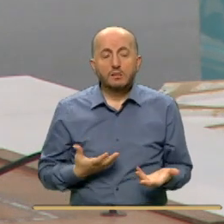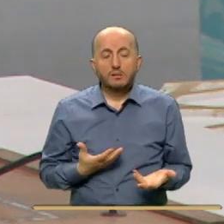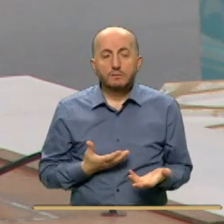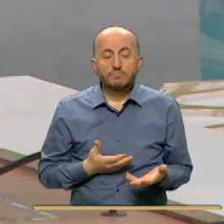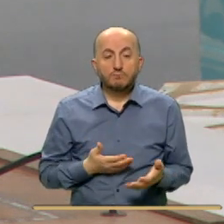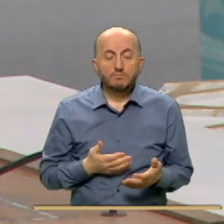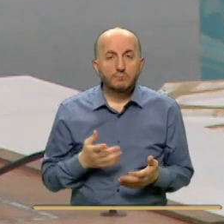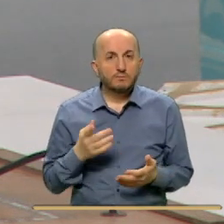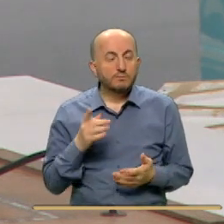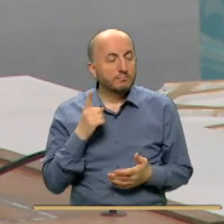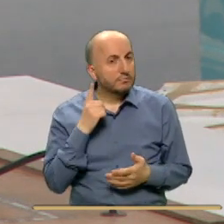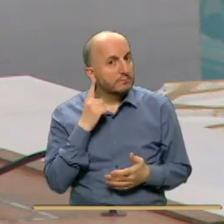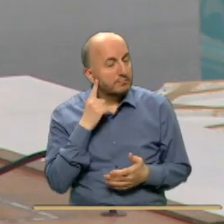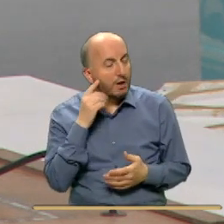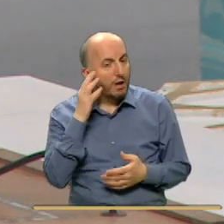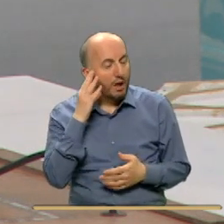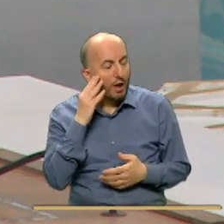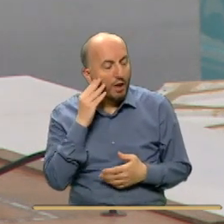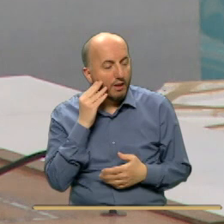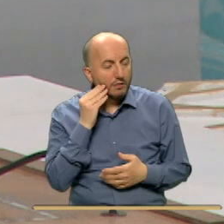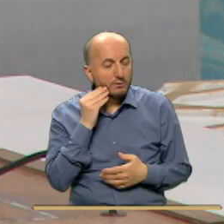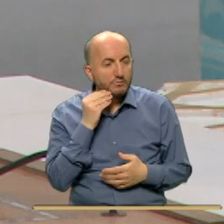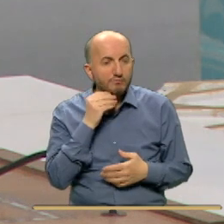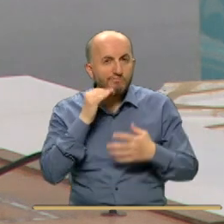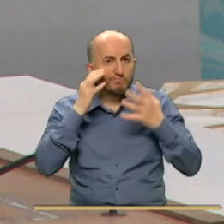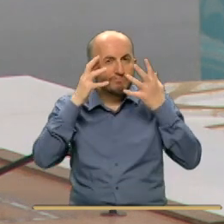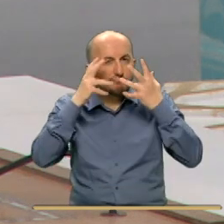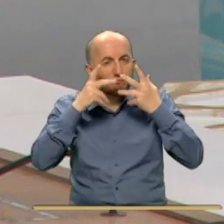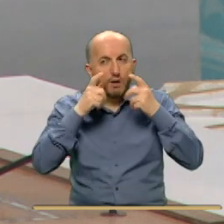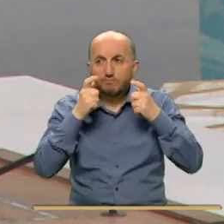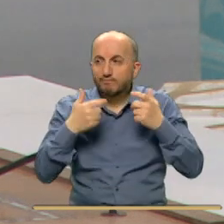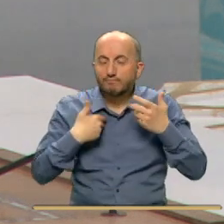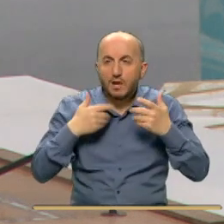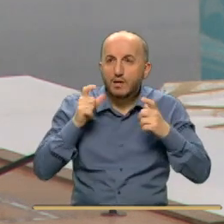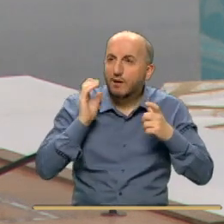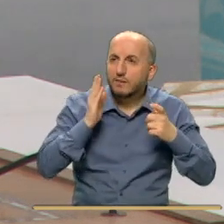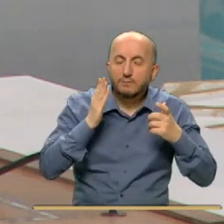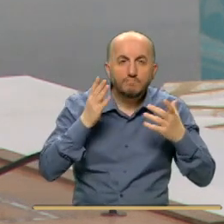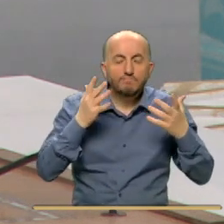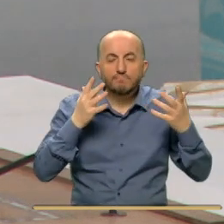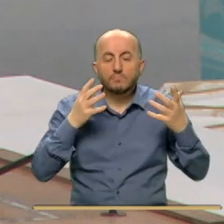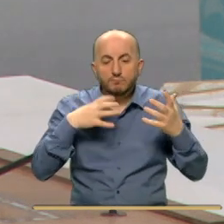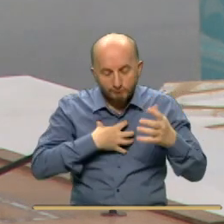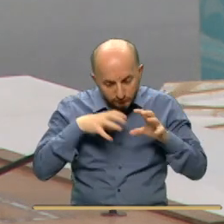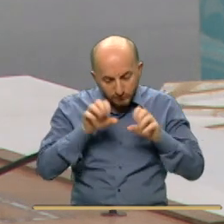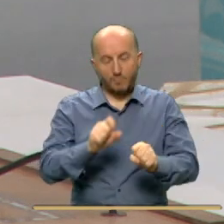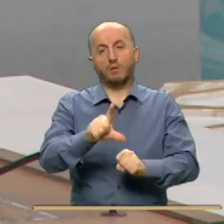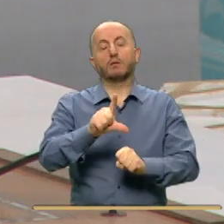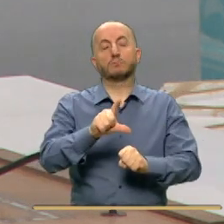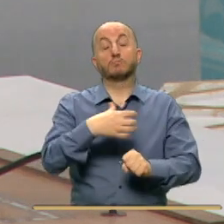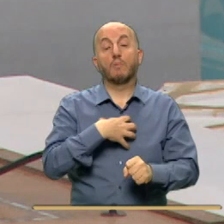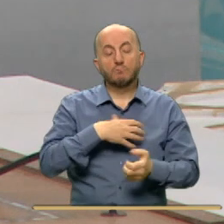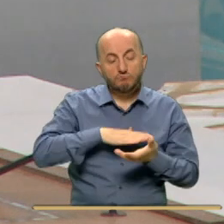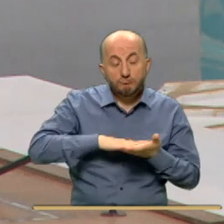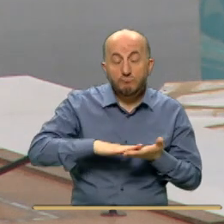durup dinlemeye, oturup anlamaya, ben neredeyim, nereye gidiyorum, farkındalığını kendisi yakalayacak. Kendisi